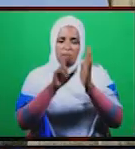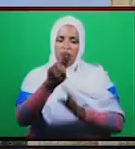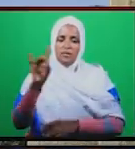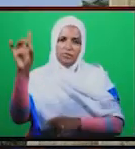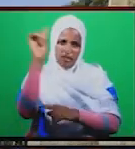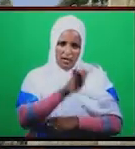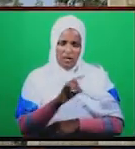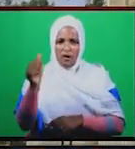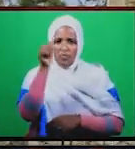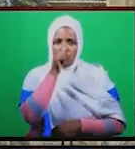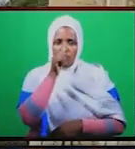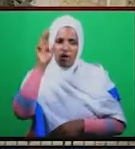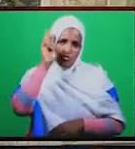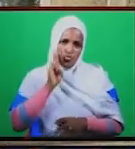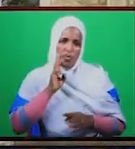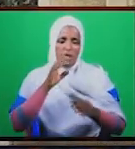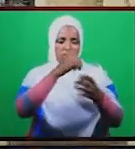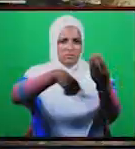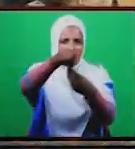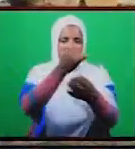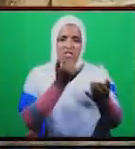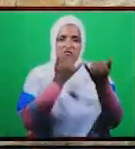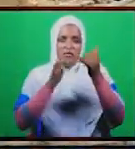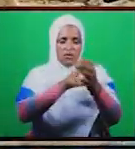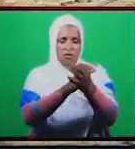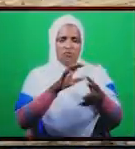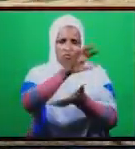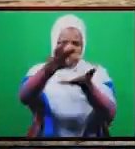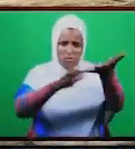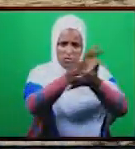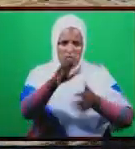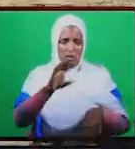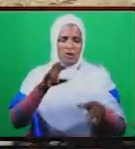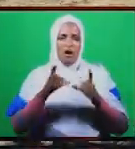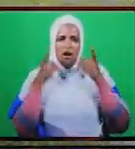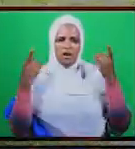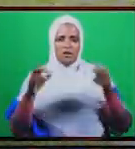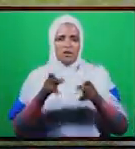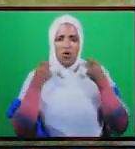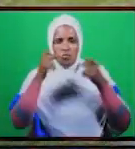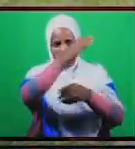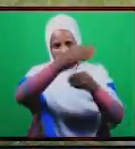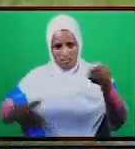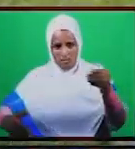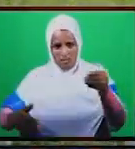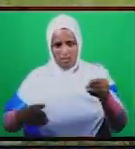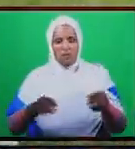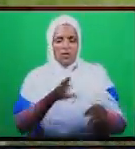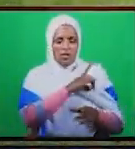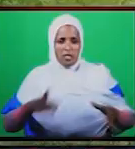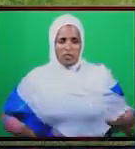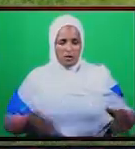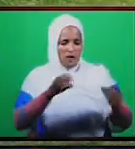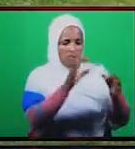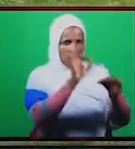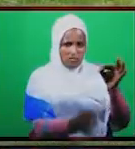ሐምሌ 28 ቀን በኢትዮጵያ ሶማሌ ክልል የጥፋት ኃይሎች ባስነሱት ግጭት ካህናትና ዲያቆናት ታርደዋል ምዕመናን